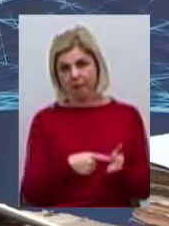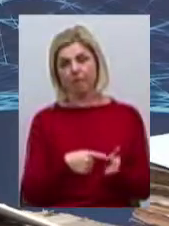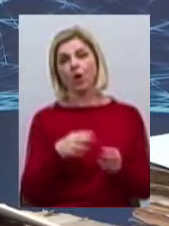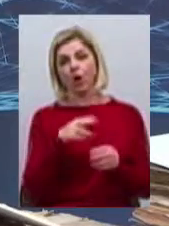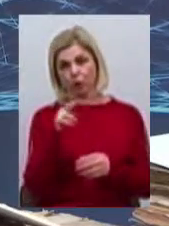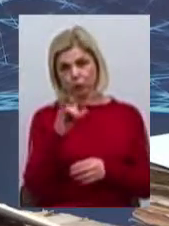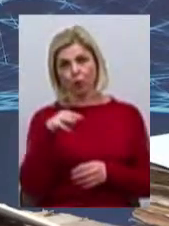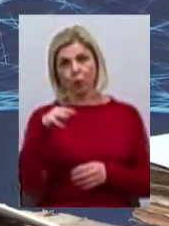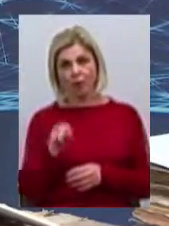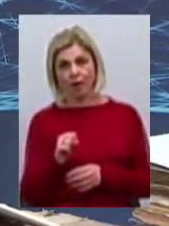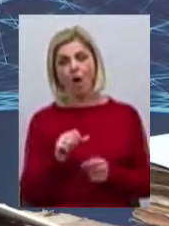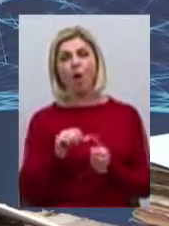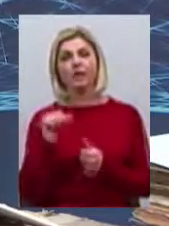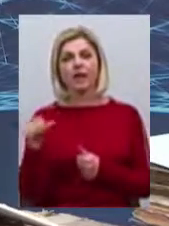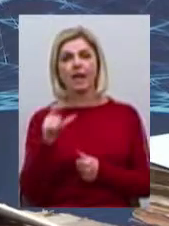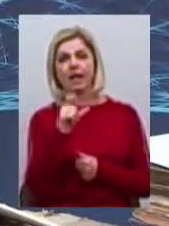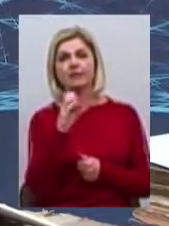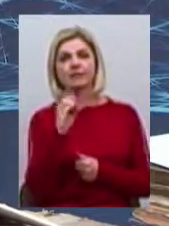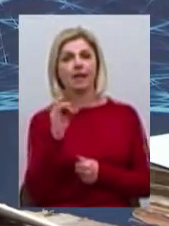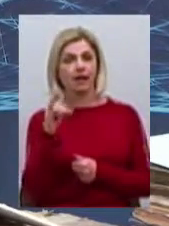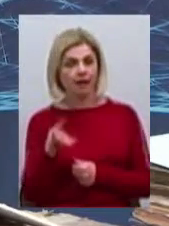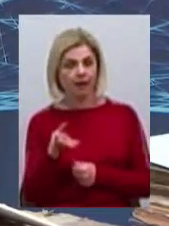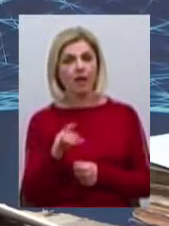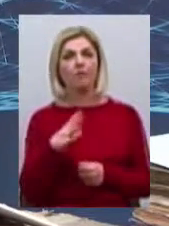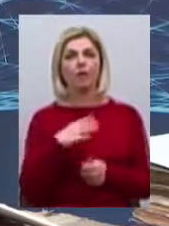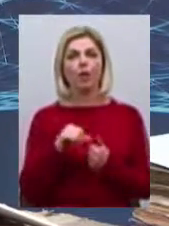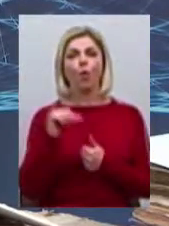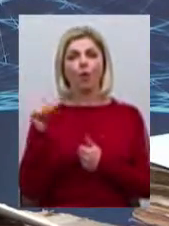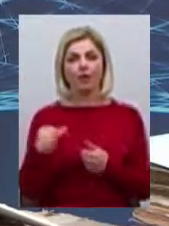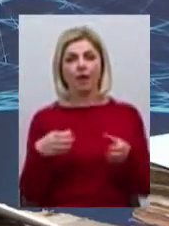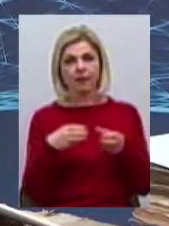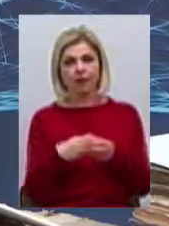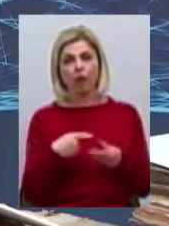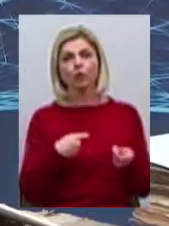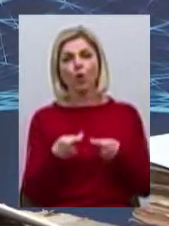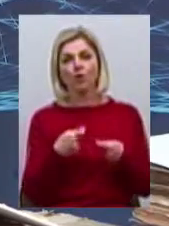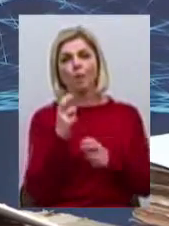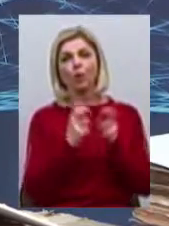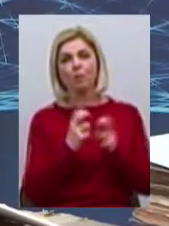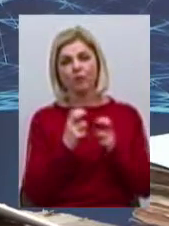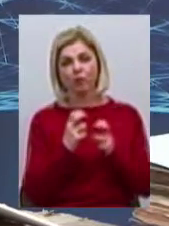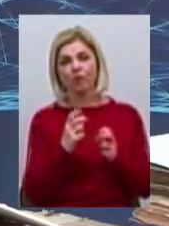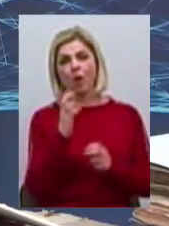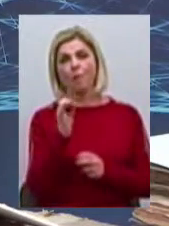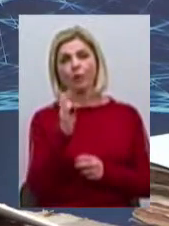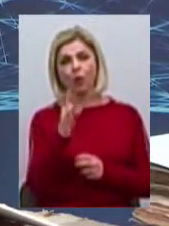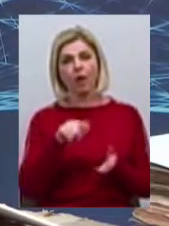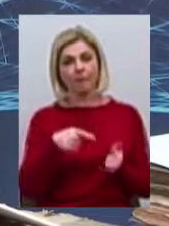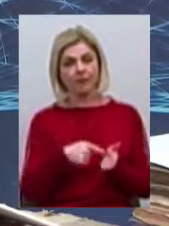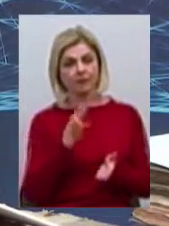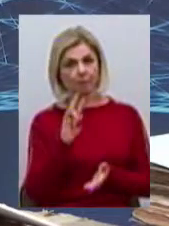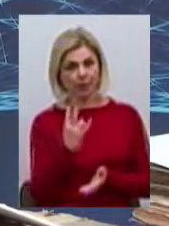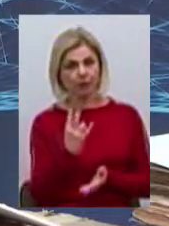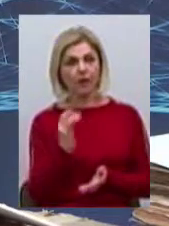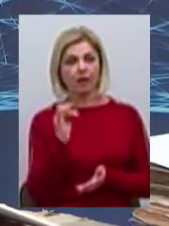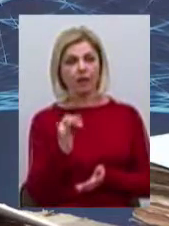йшли окремо есери. Угу. Крім цього, окремо в нашу думу йшов окремо торгово-промисловий блок міста Миколаєва. Угу. От.